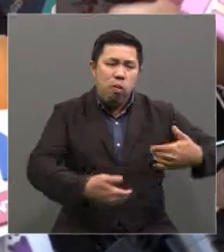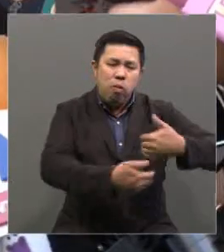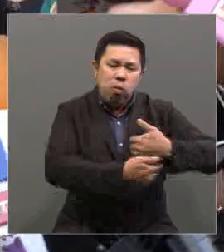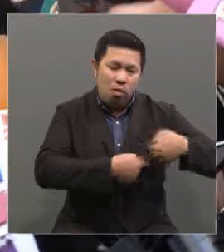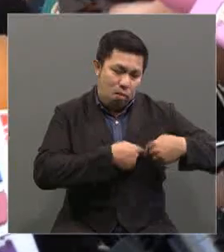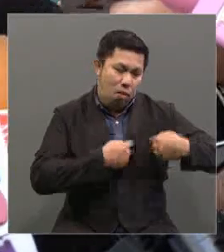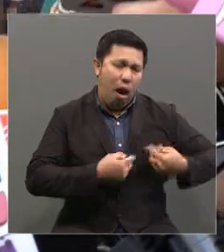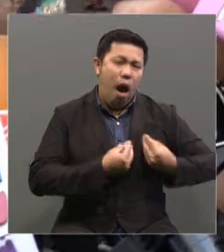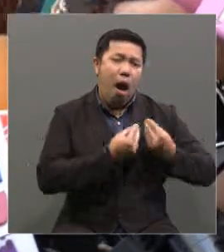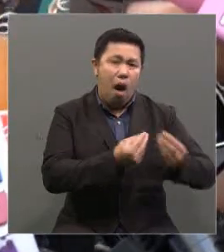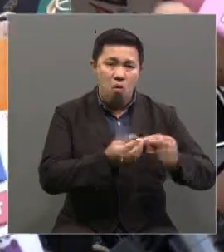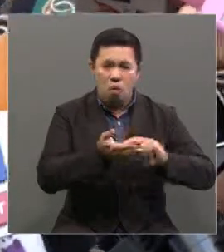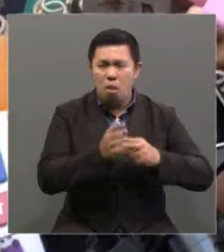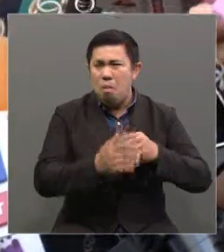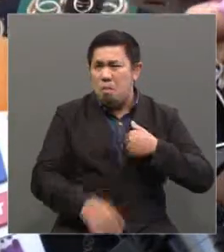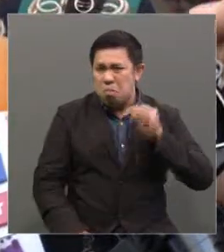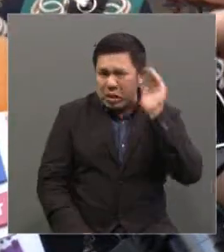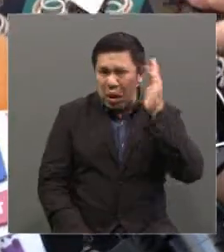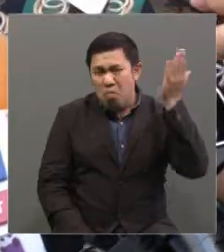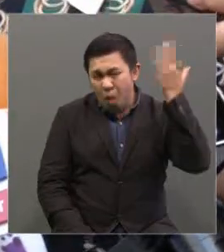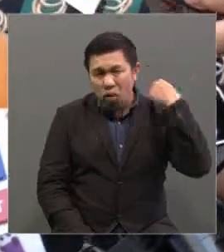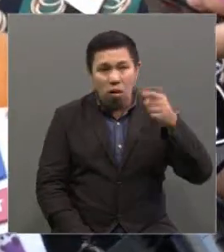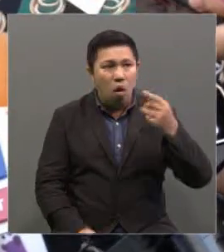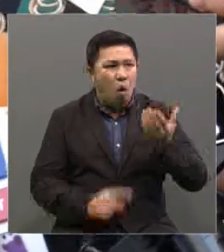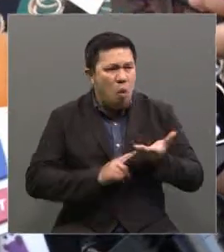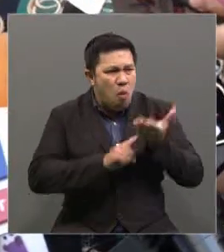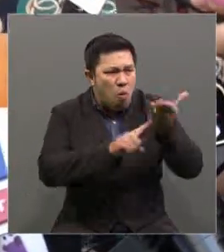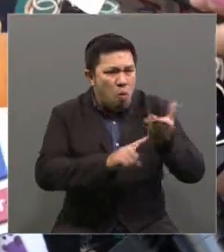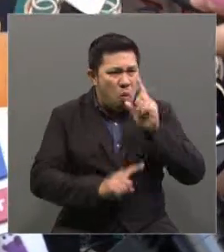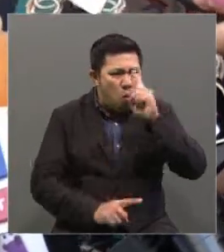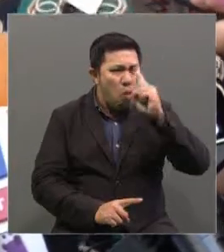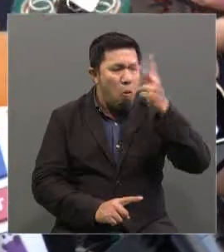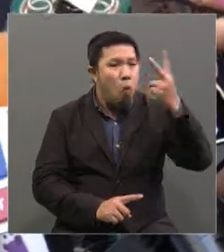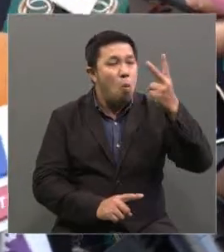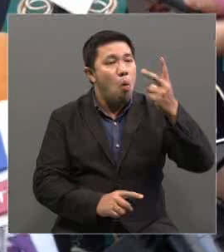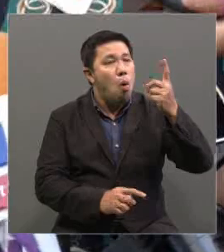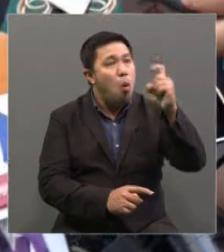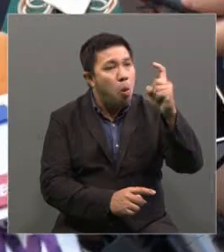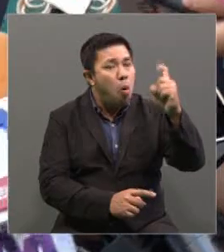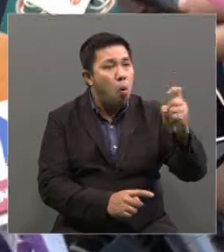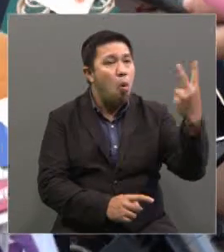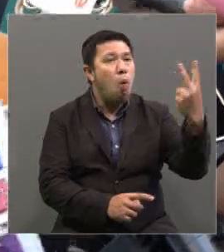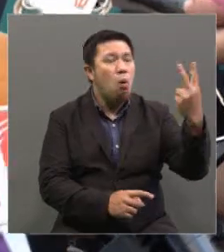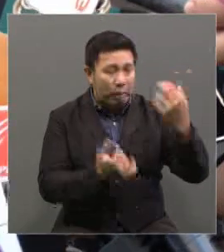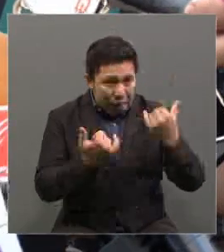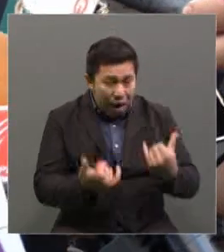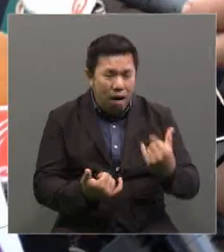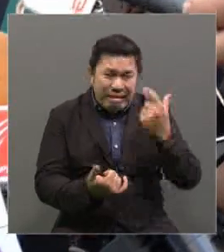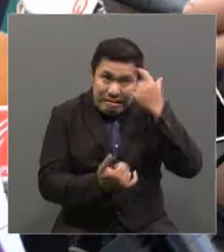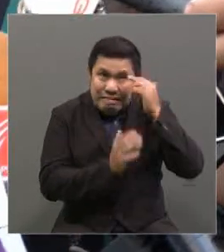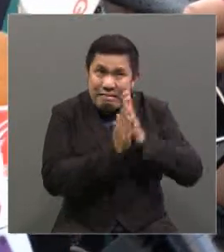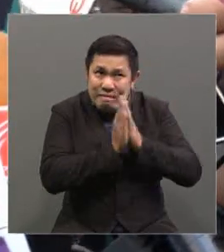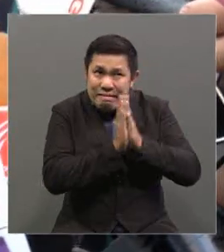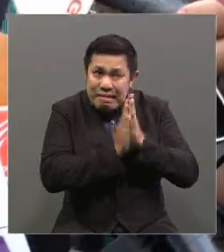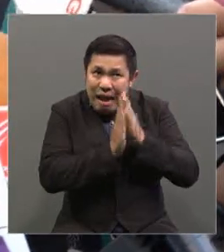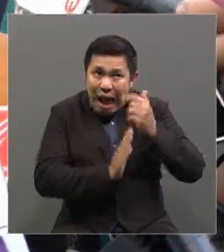ครับแทบไม่อยากจะเชื่อเลยว่าเป็นเรื่องจริงเพราะว่าจริงๆก่อนหน้านี้เคยยื่นคำร้องไปแล้ว2ครั้งแต่ว่าผิดหวังทั้ง2ครั้งครั้งนี้ถึงหวังมากแต่ก็เผื่อใ